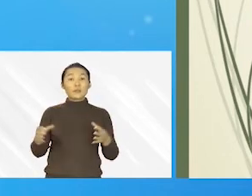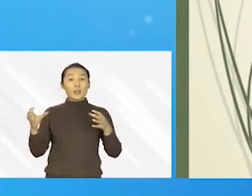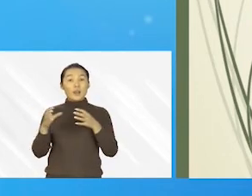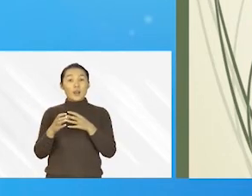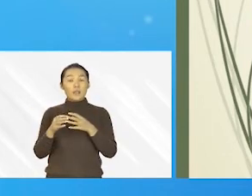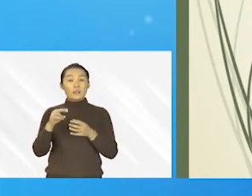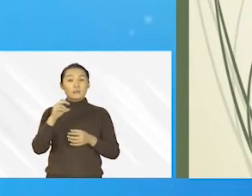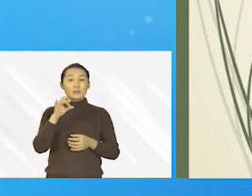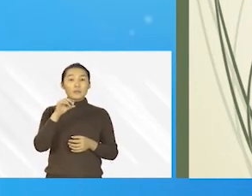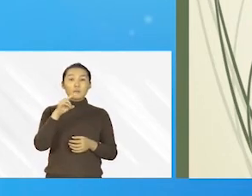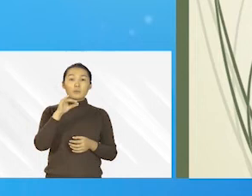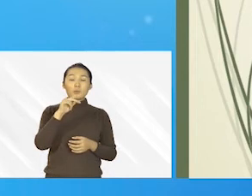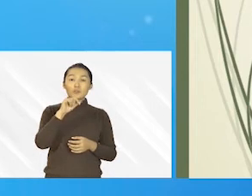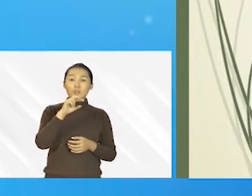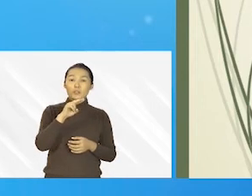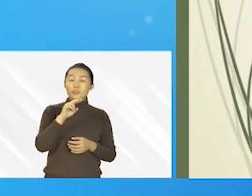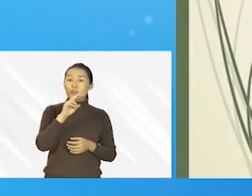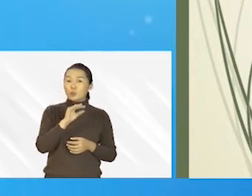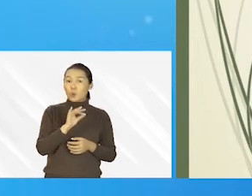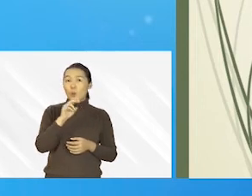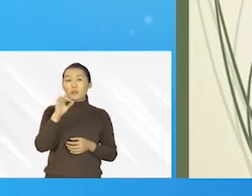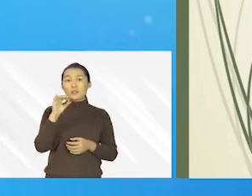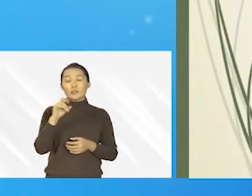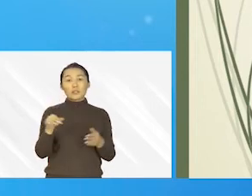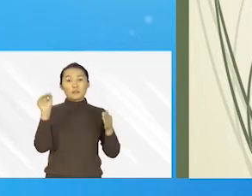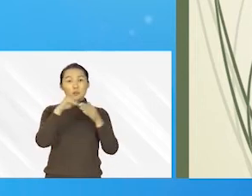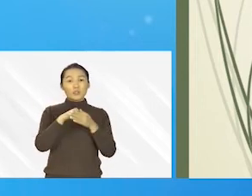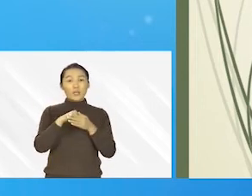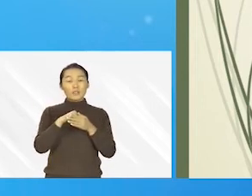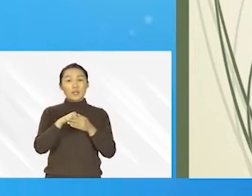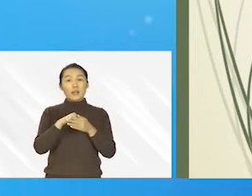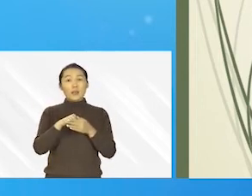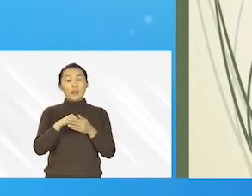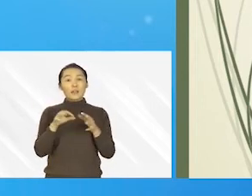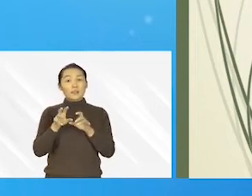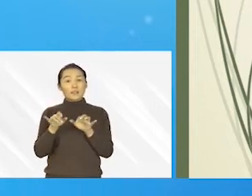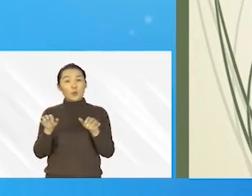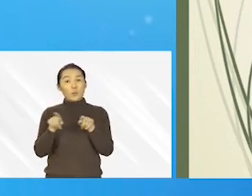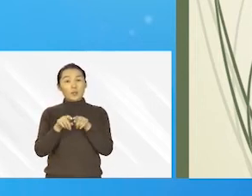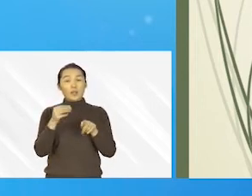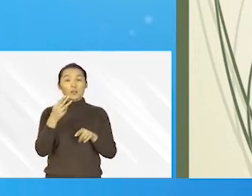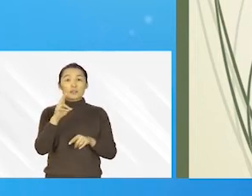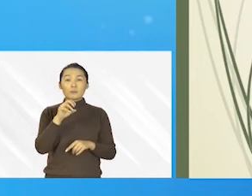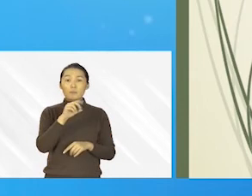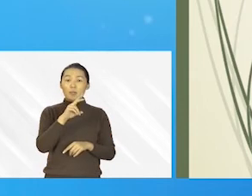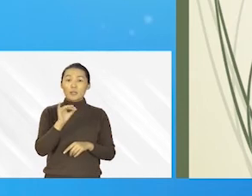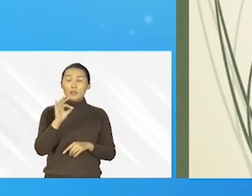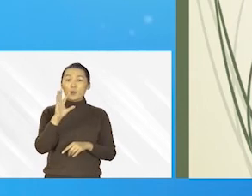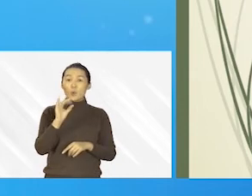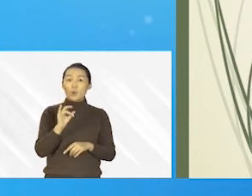Отряд перепончатокрылых включает таких хорошо известных насекомых, как шмели, осы, пчелы,